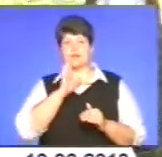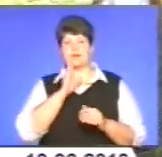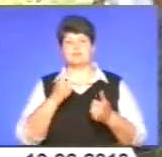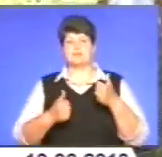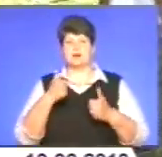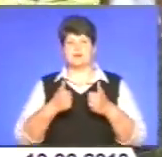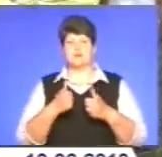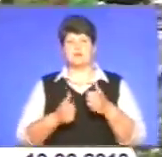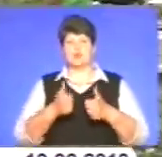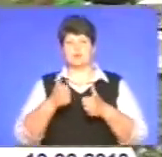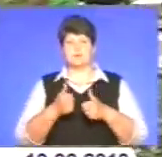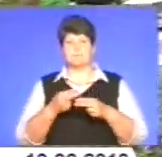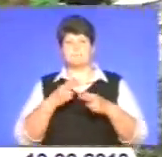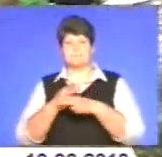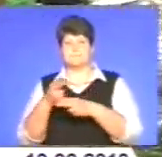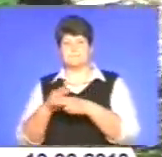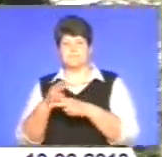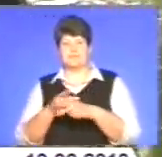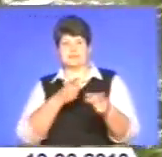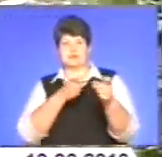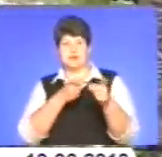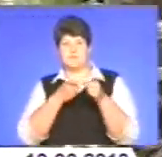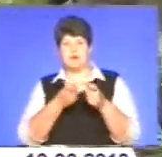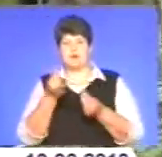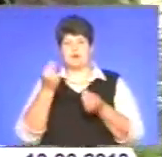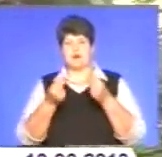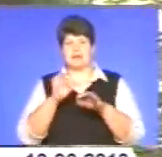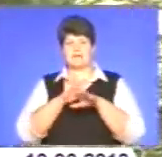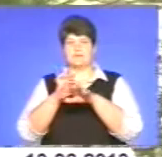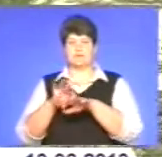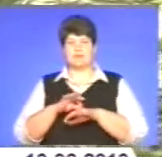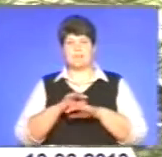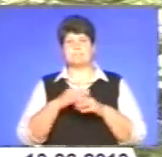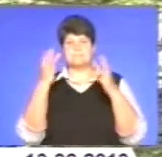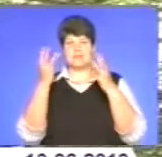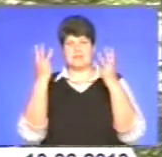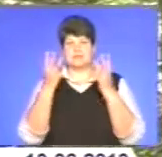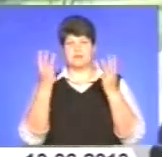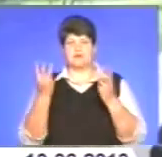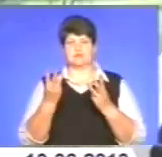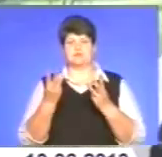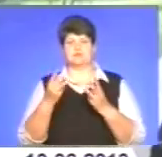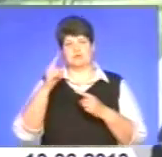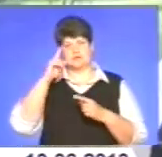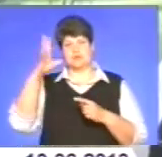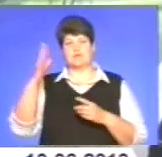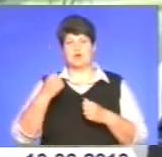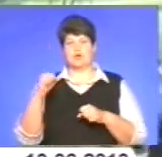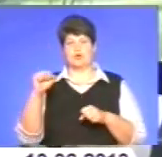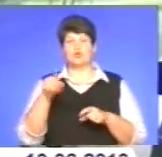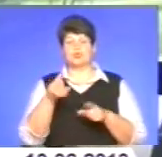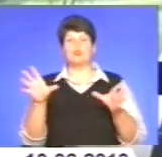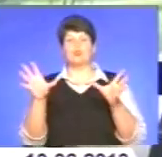«Смуга перешкод», «Таборування», «Стрільба», грали у «Відуна», палили ватру на славу героям. Тут поєднується